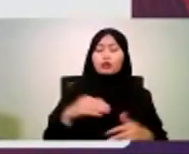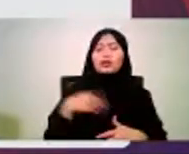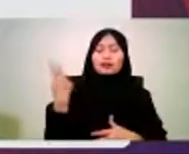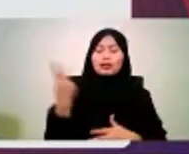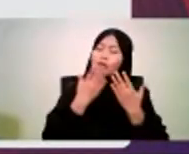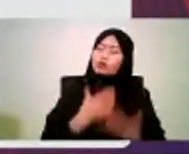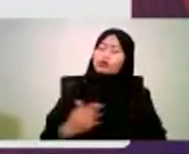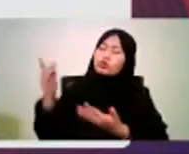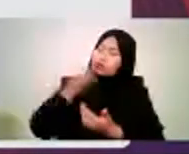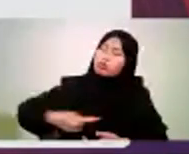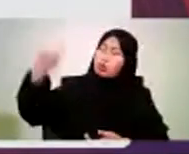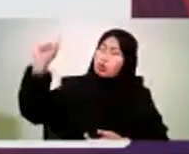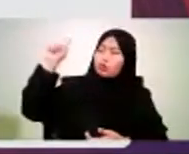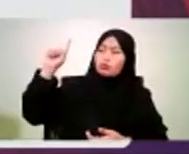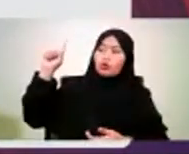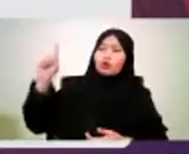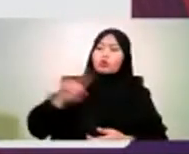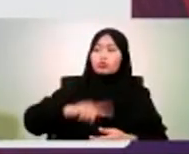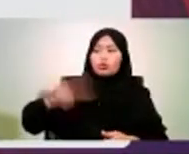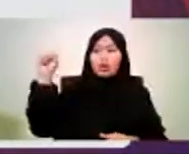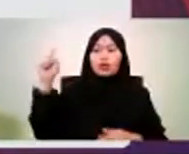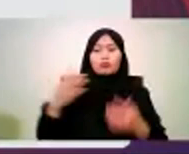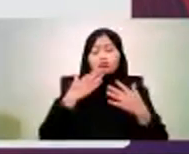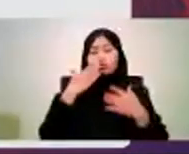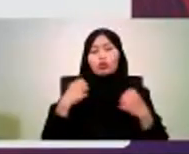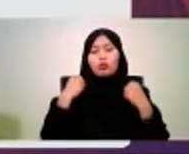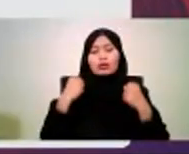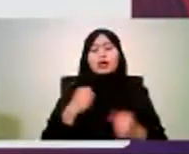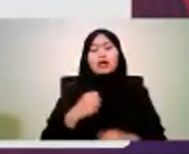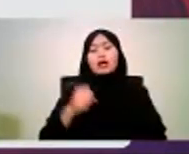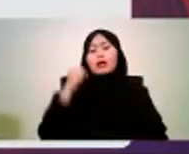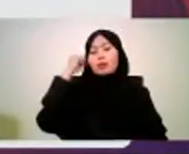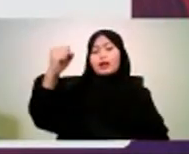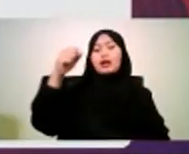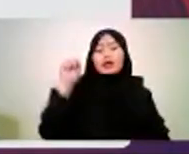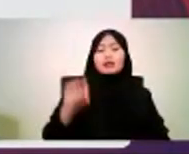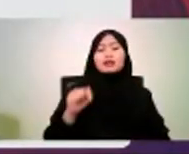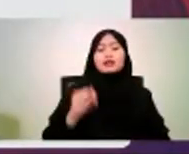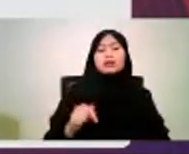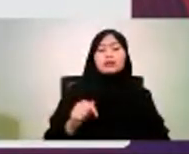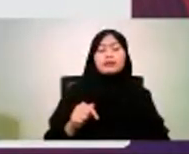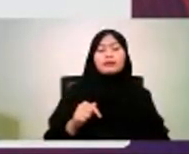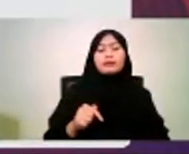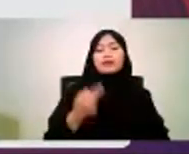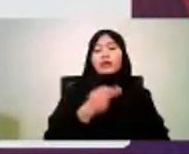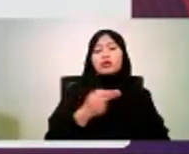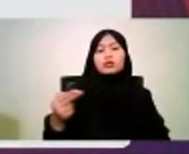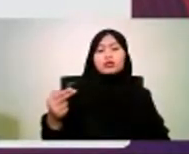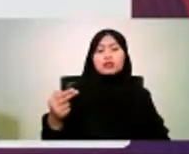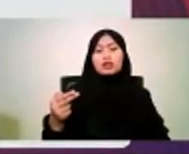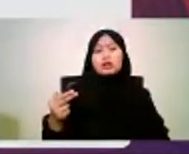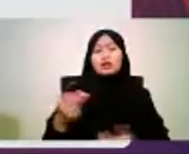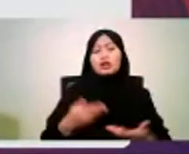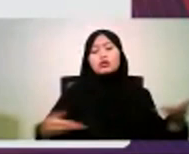kepada Allah subhanahuwata'ala Tuhan yang maha kuasa kemerdekaan ini itu Indonesia dalam